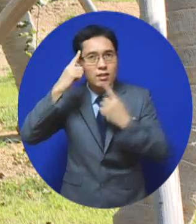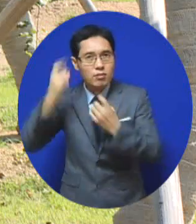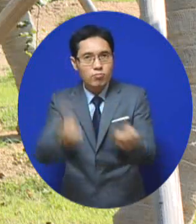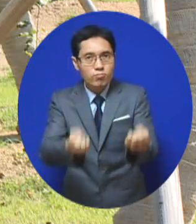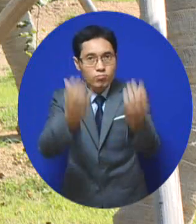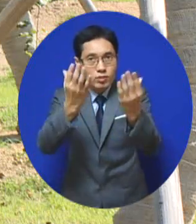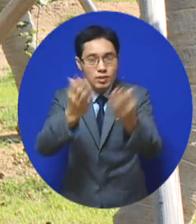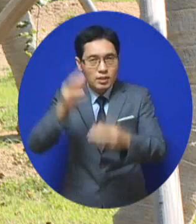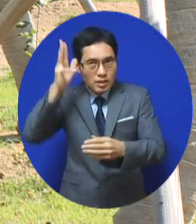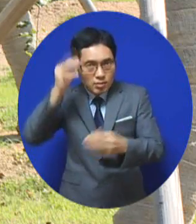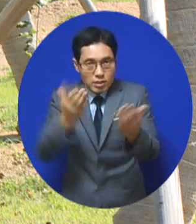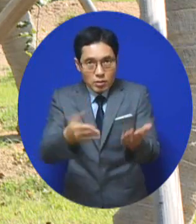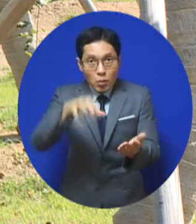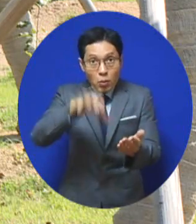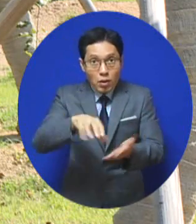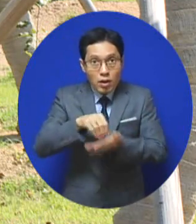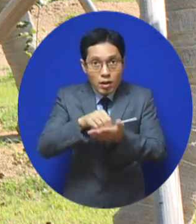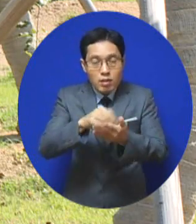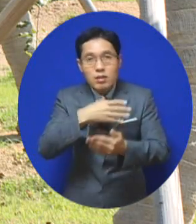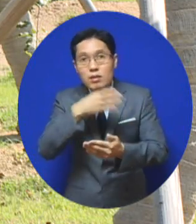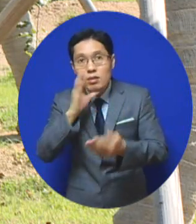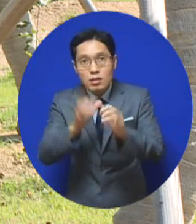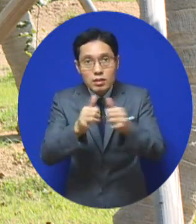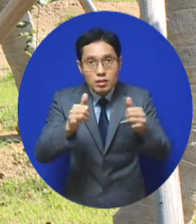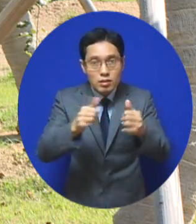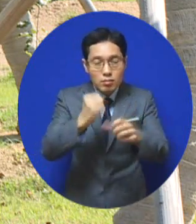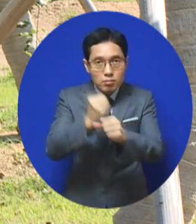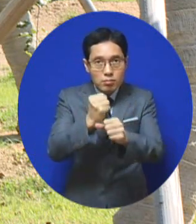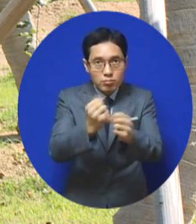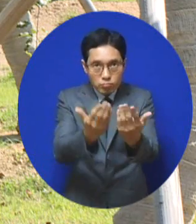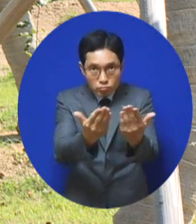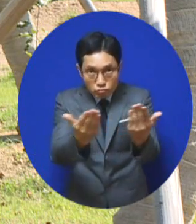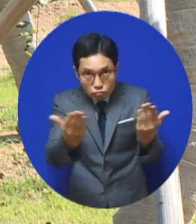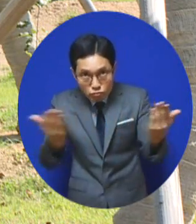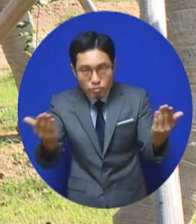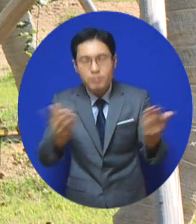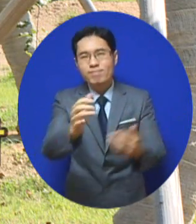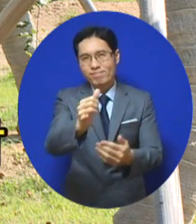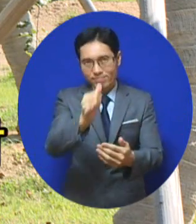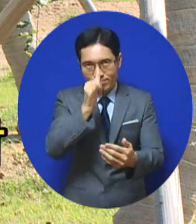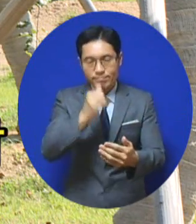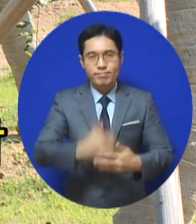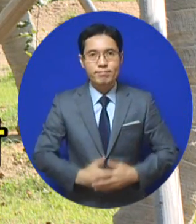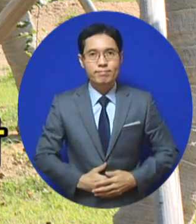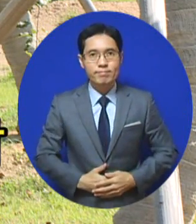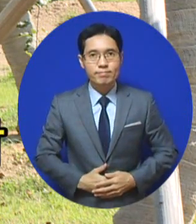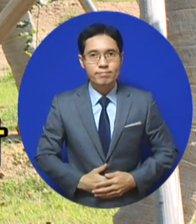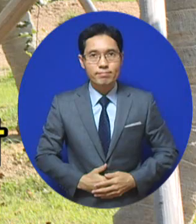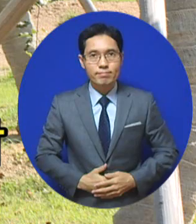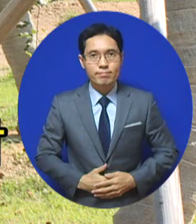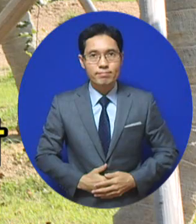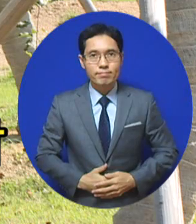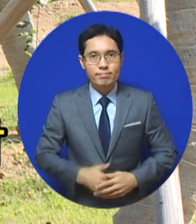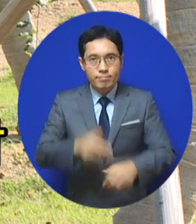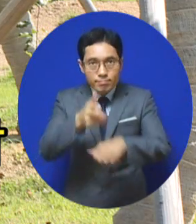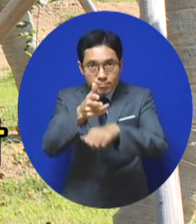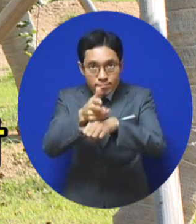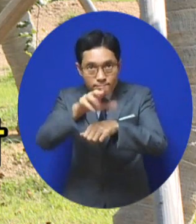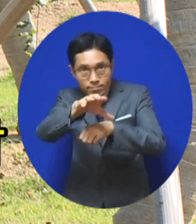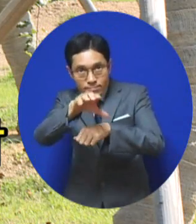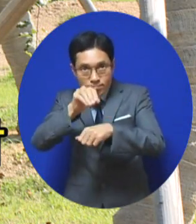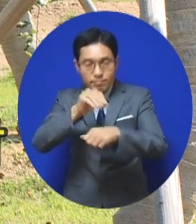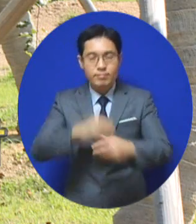열렸는데요. 치매 쉼터에 참여하는 어르신들의 작품을 만나볼 수 있는 전시회도 함께 열리고 있다고 합니다. 현장을